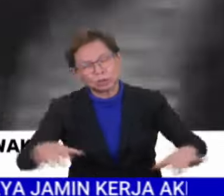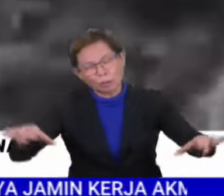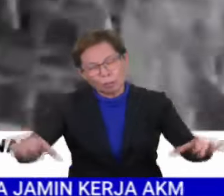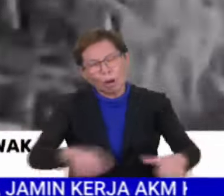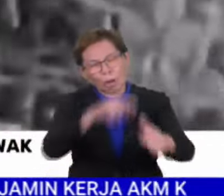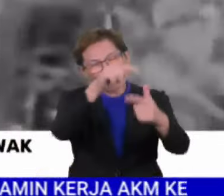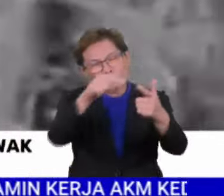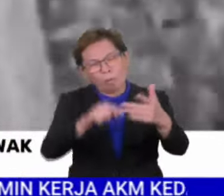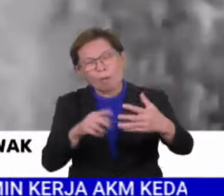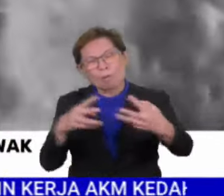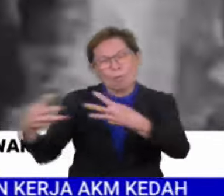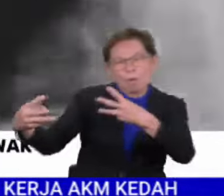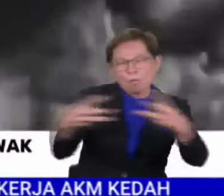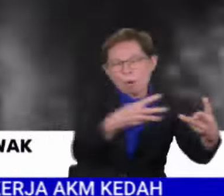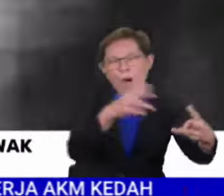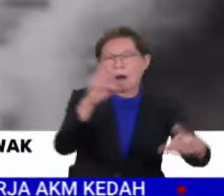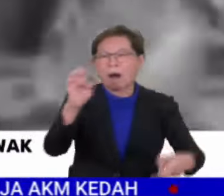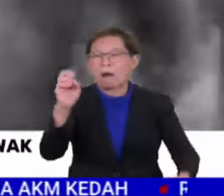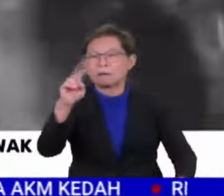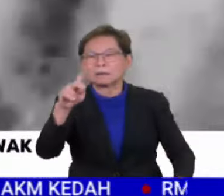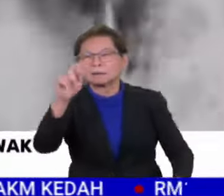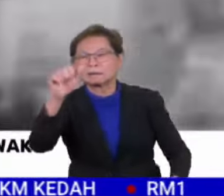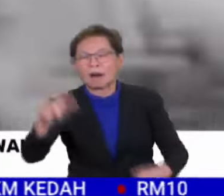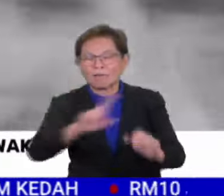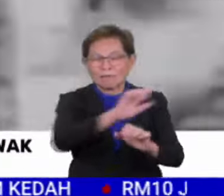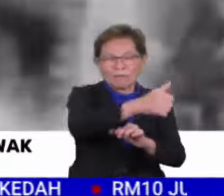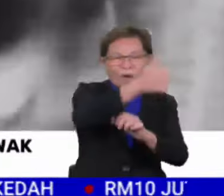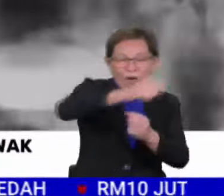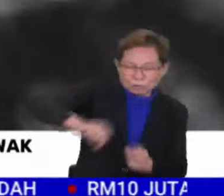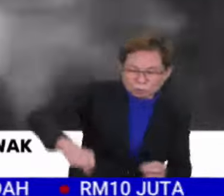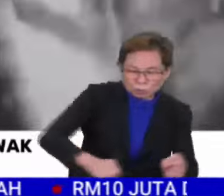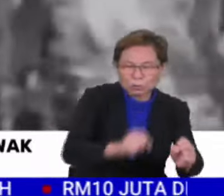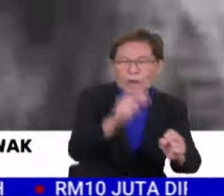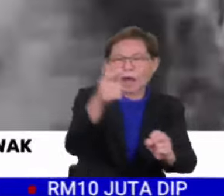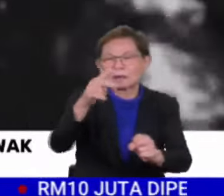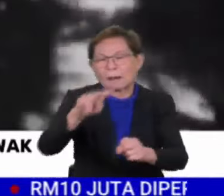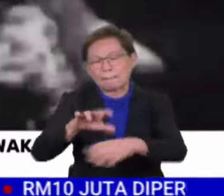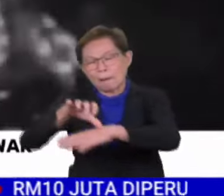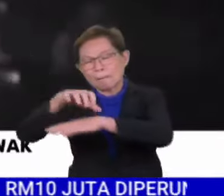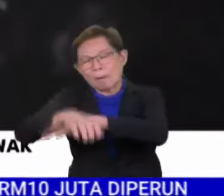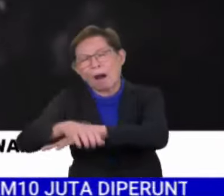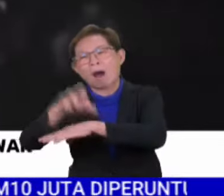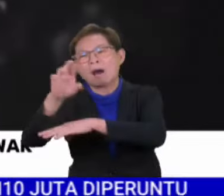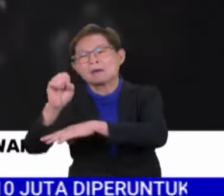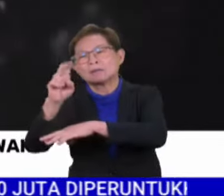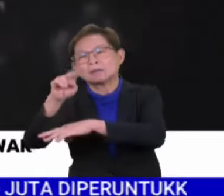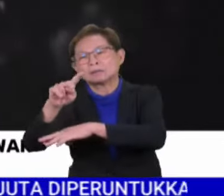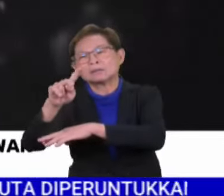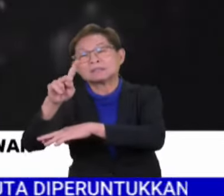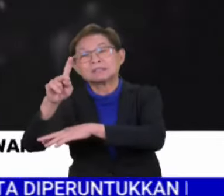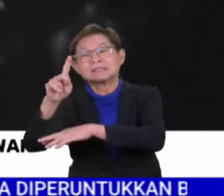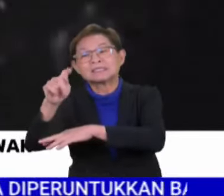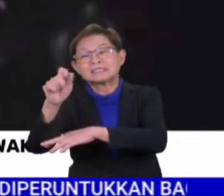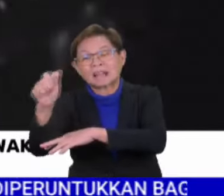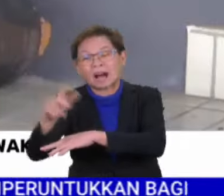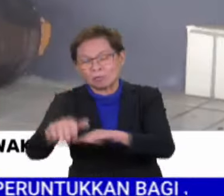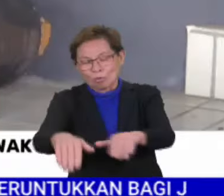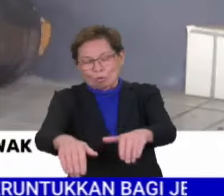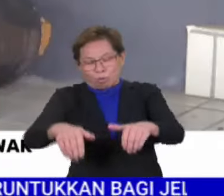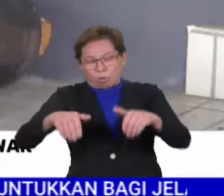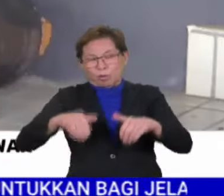beberapa siri serangan terhadap rentap. Yang pertama di Sungai Lang sehingga memaksa rentap berundur ke Bukit Sado.